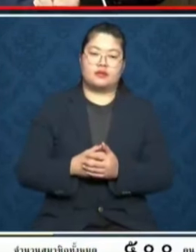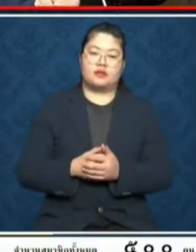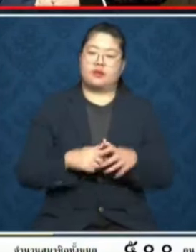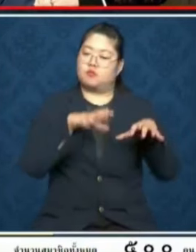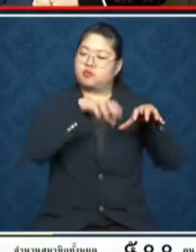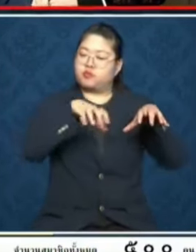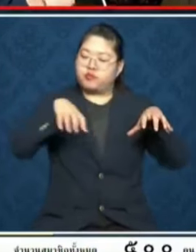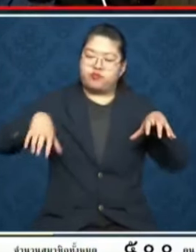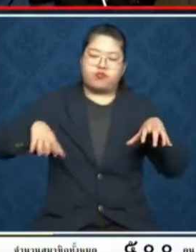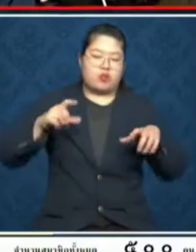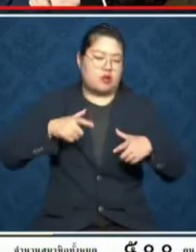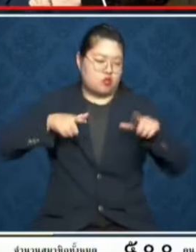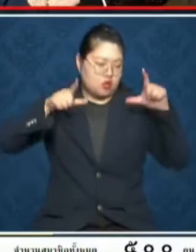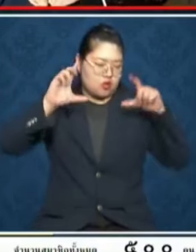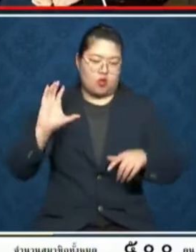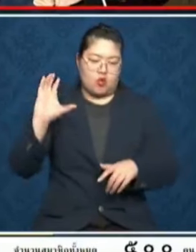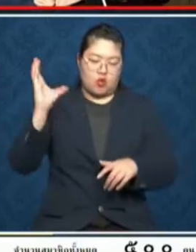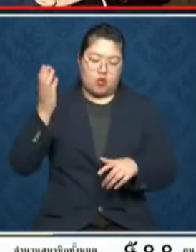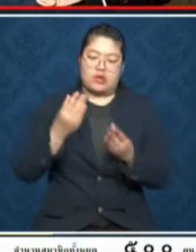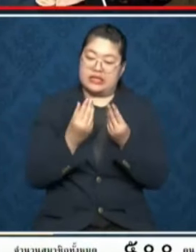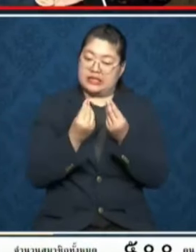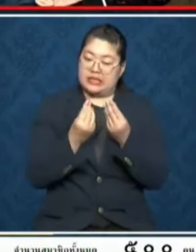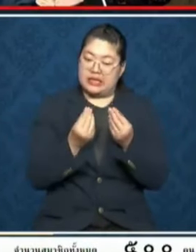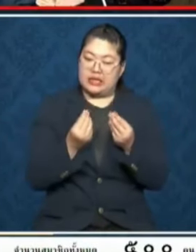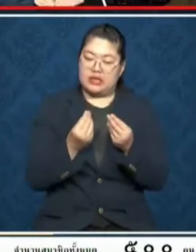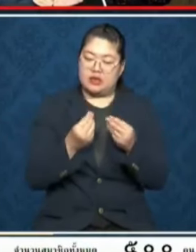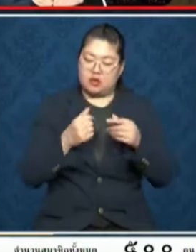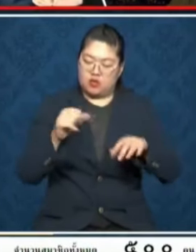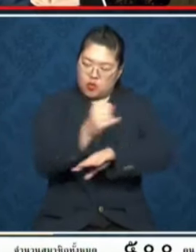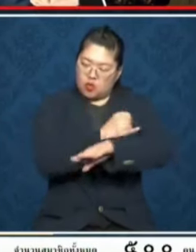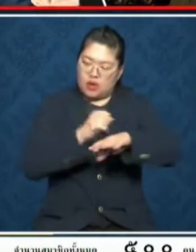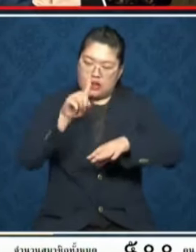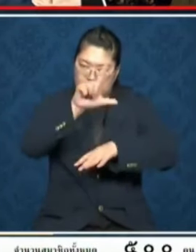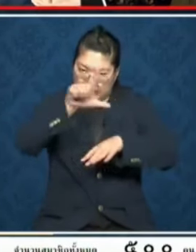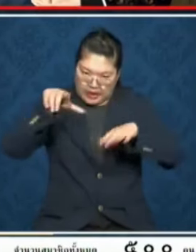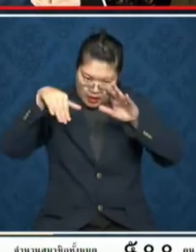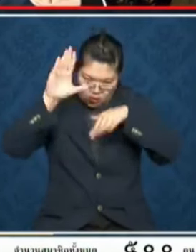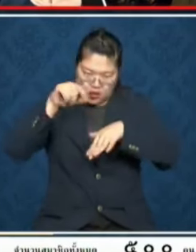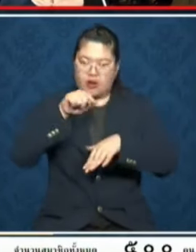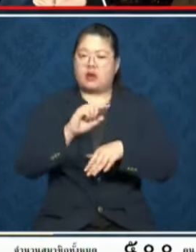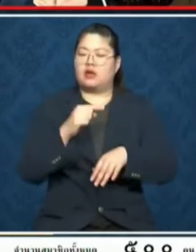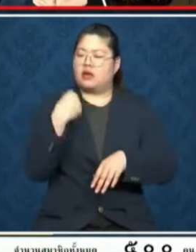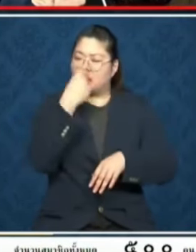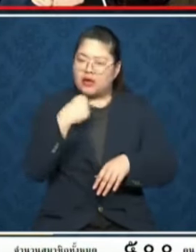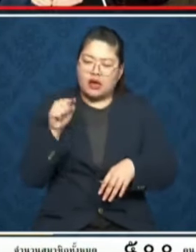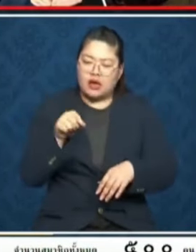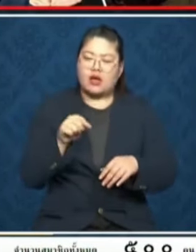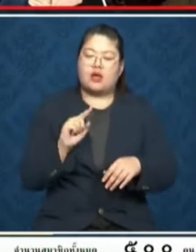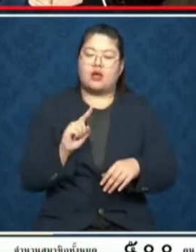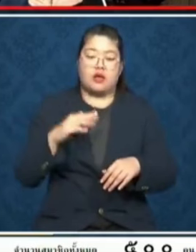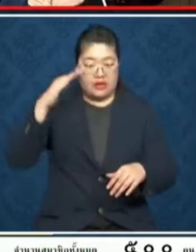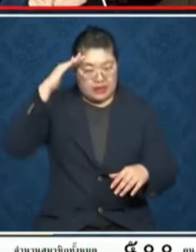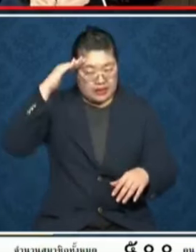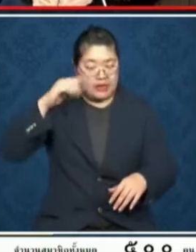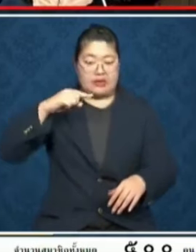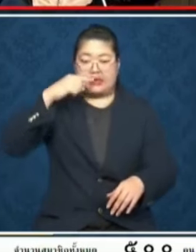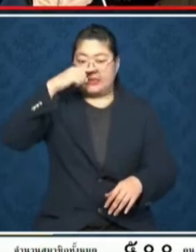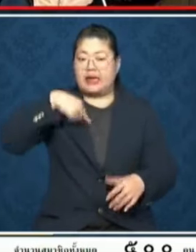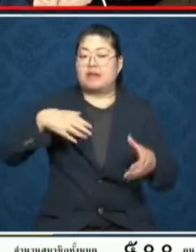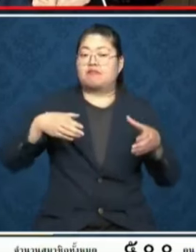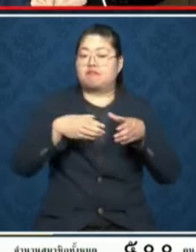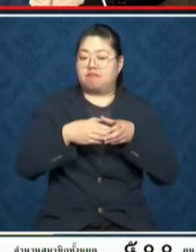ก็ต้องบอกว่าคนที่ครอบครองที่ดินจำนวนรับล้านไร่จะเป็นใครไปไม่ได้เขาคือกองทัพไทยหน่วยงาน